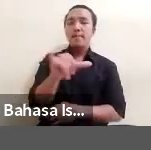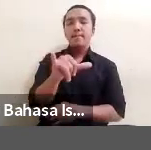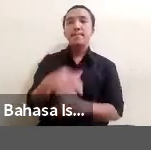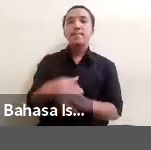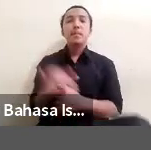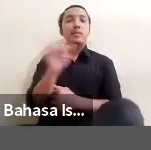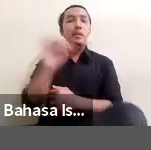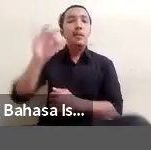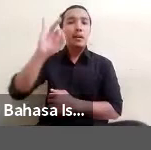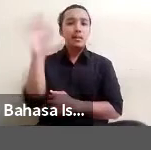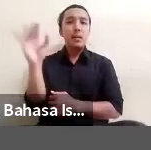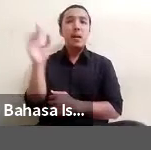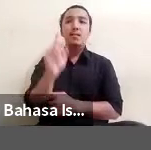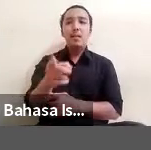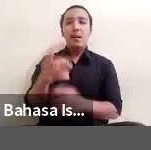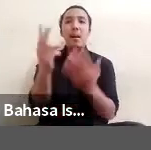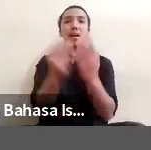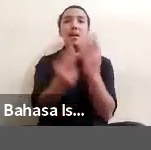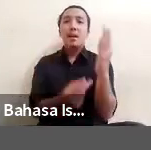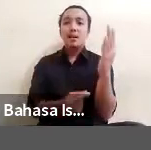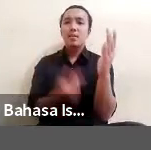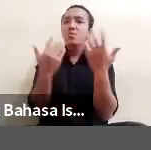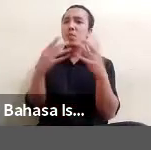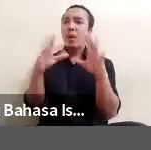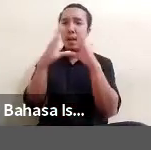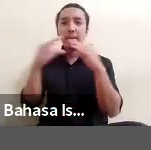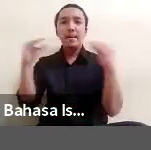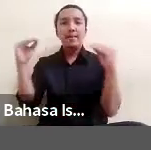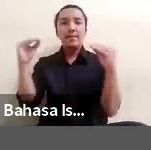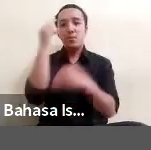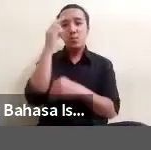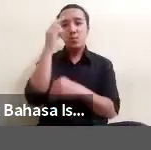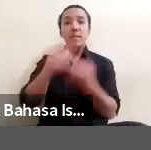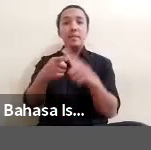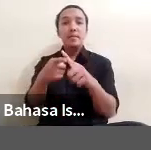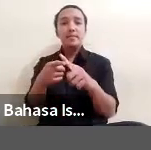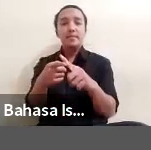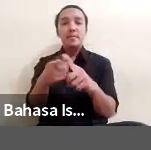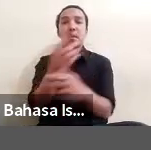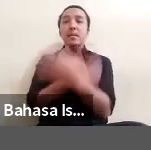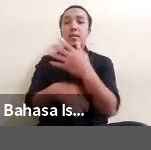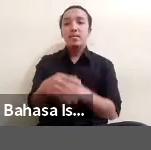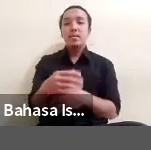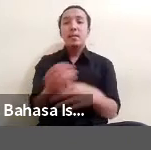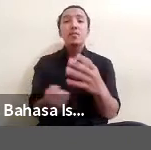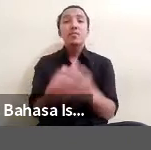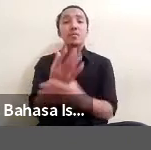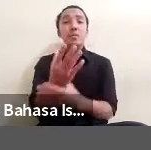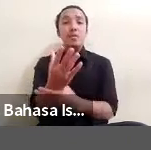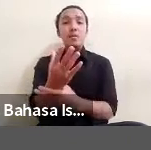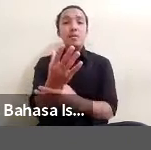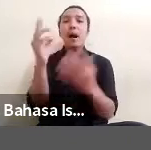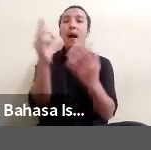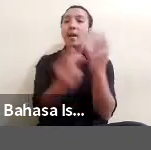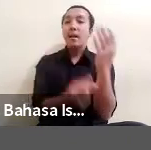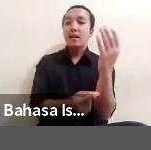adanya anggaran yang sudah ramah kepada teman-teman disabilitas, dengan munculnya anggaran-anggaran yang direalokasikan oleh pemerintah